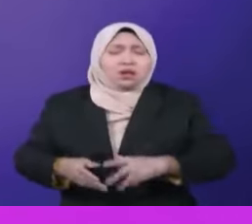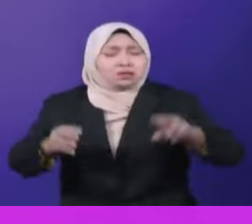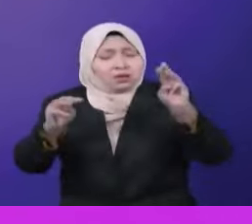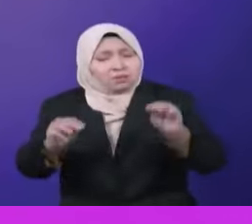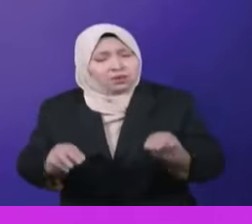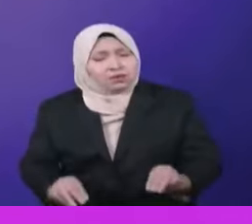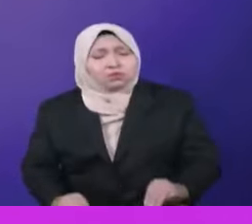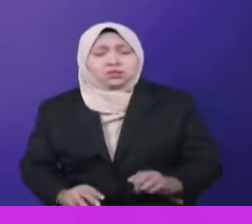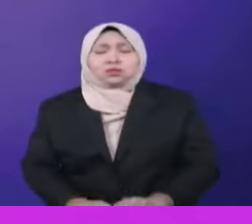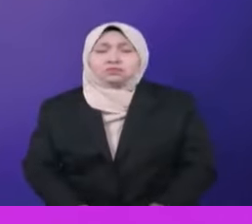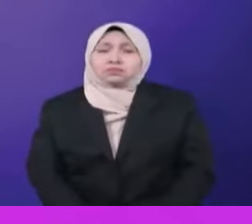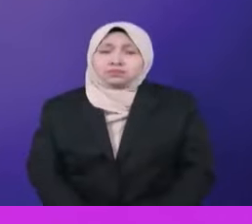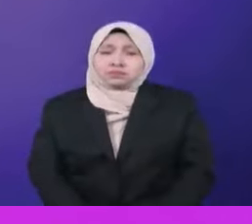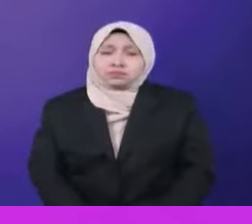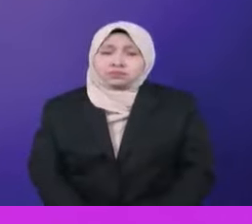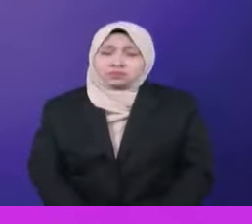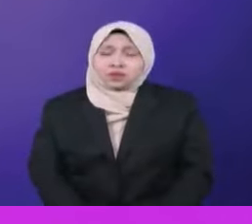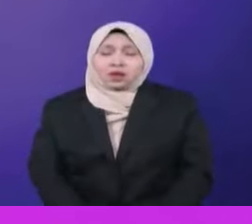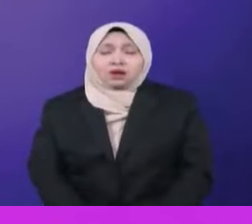والنسل